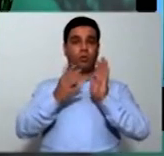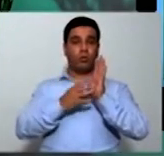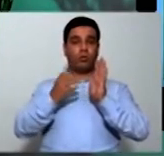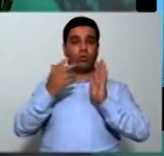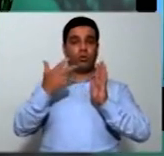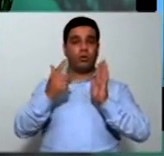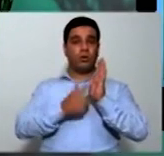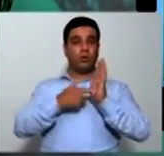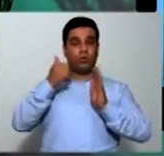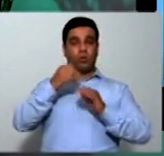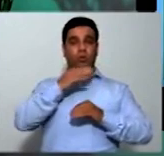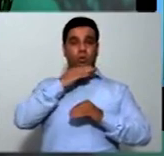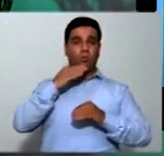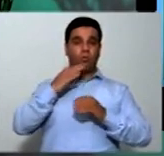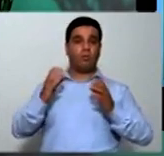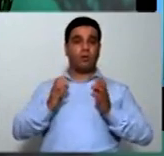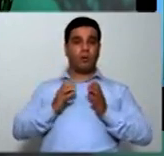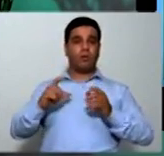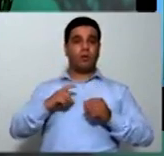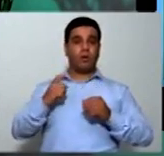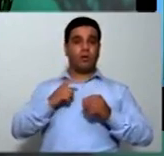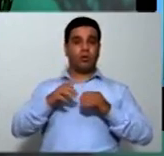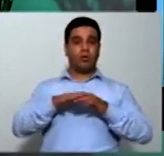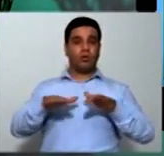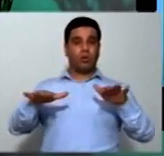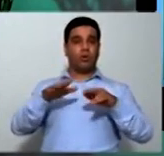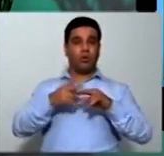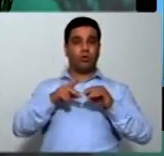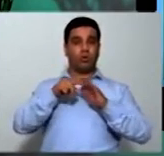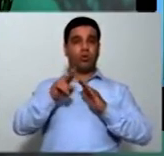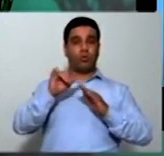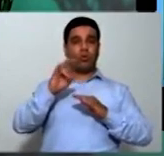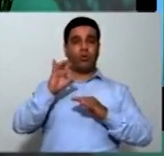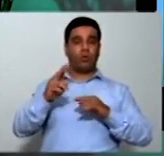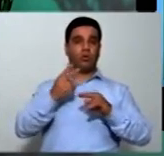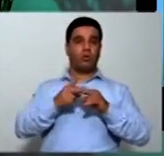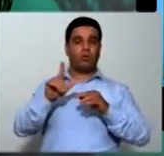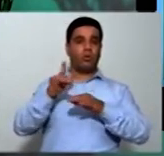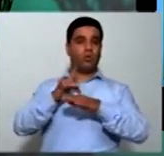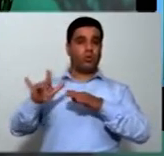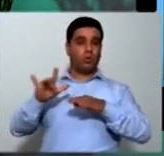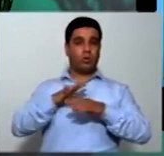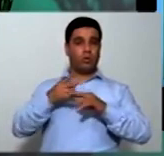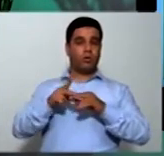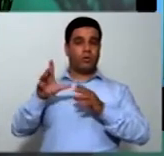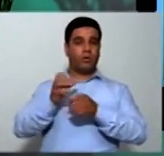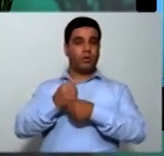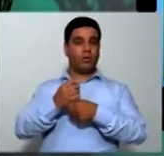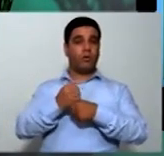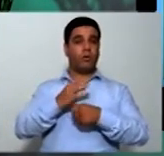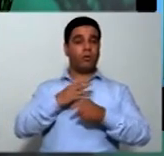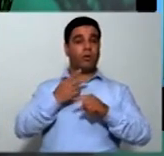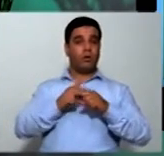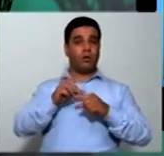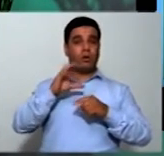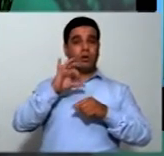1934-1937 yillarda ham ko'plab badavlat dehqon xo'jaliklari quloq sifatida yo'qson qilindi, yo'q qilindi. Sovet